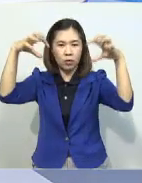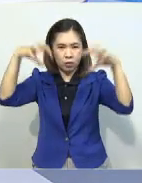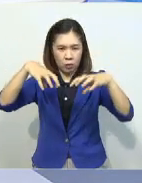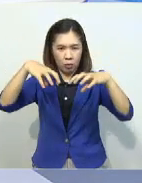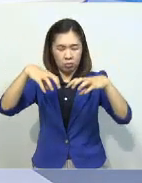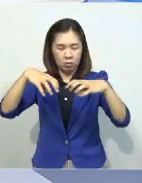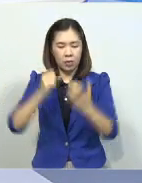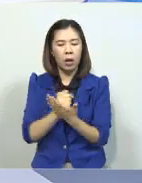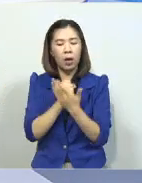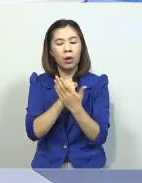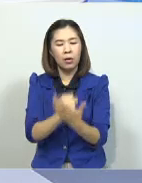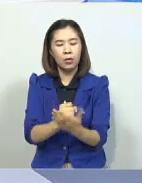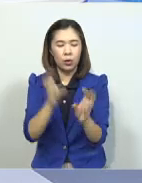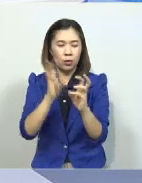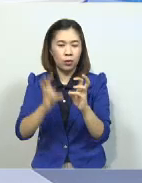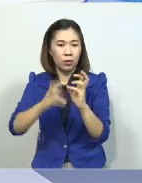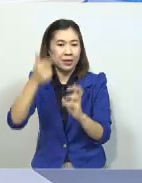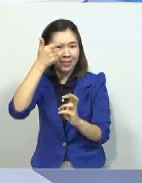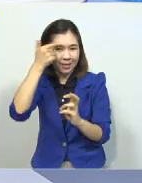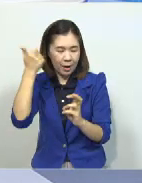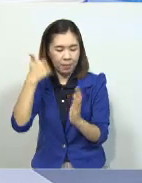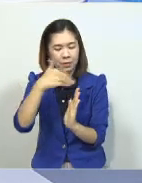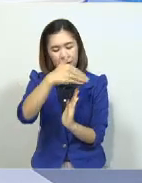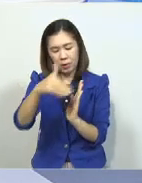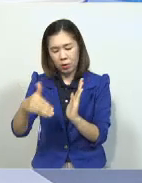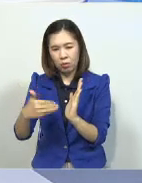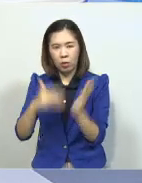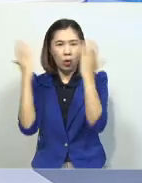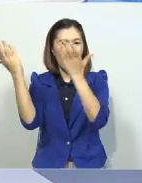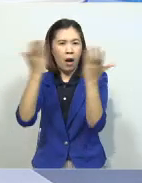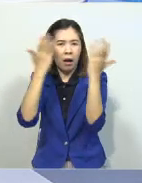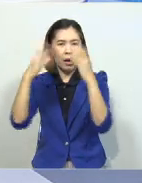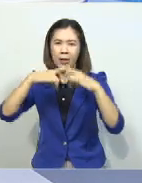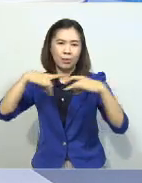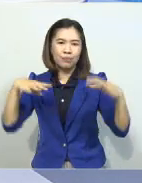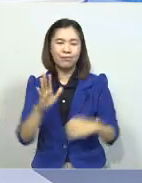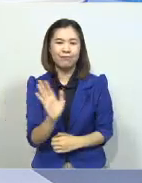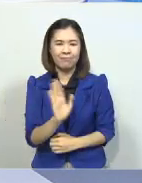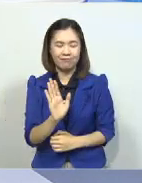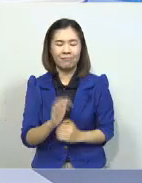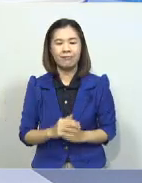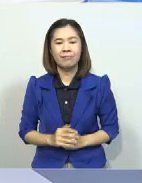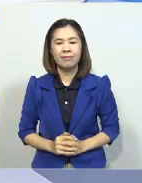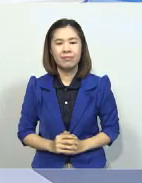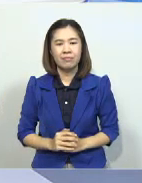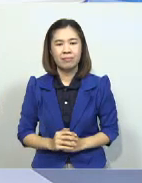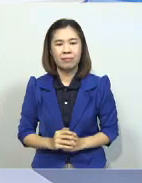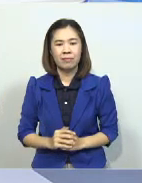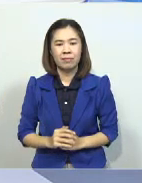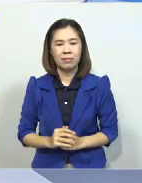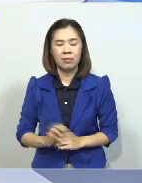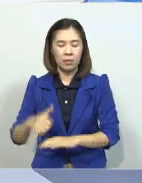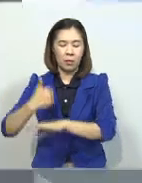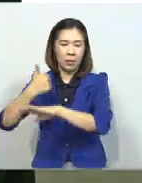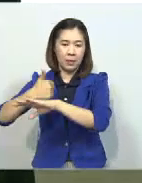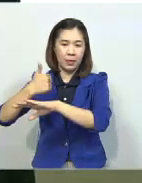รีเพื่อลดปัญหาฝุ่นละอองส่วนพื้นที่ต่างจังหวัดสภาพอากาศยังไม่เอื้ออำนวยในการขึ้นบินค่ะนายสุรศรีกิติมนทนอธิ